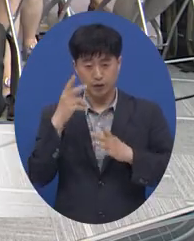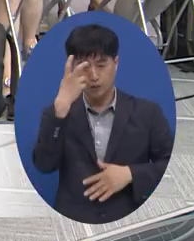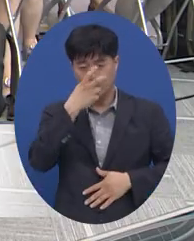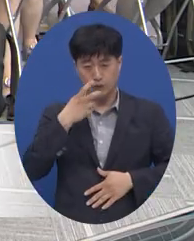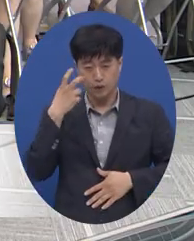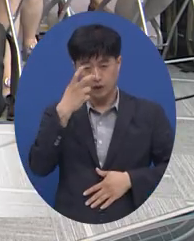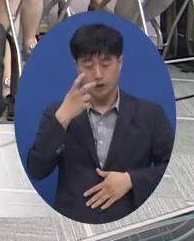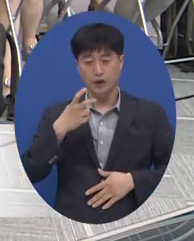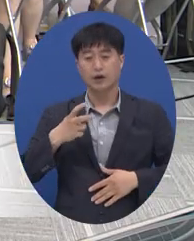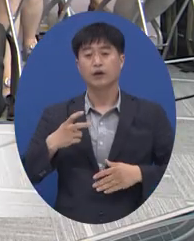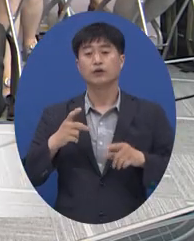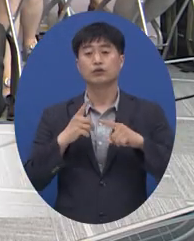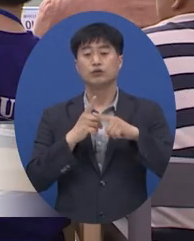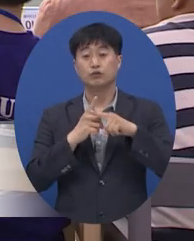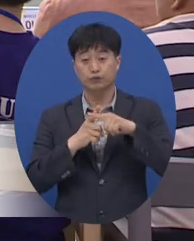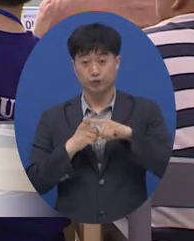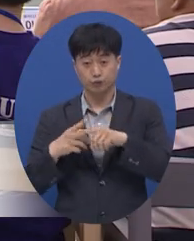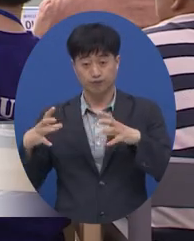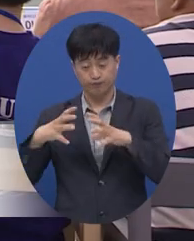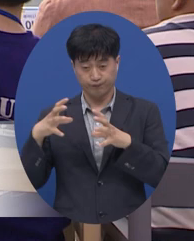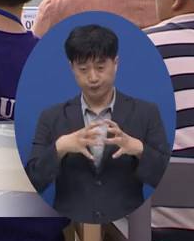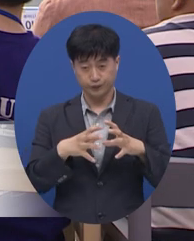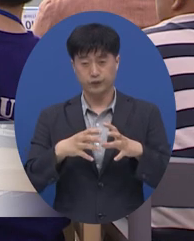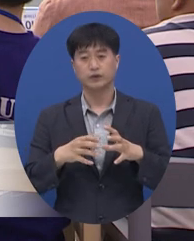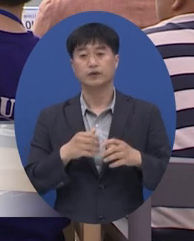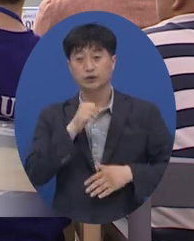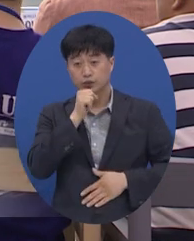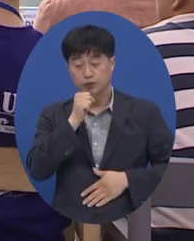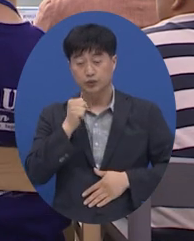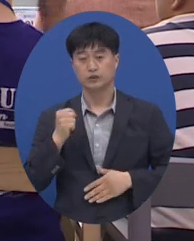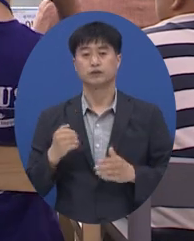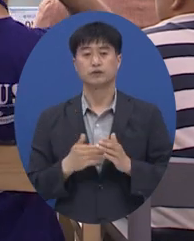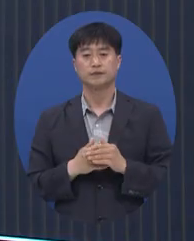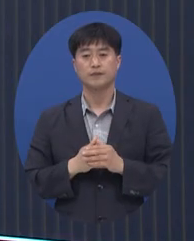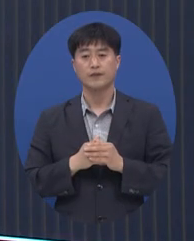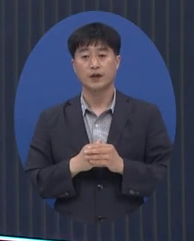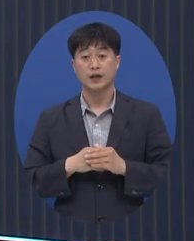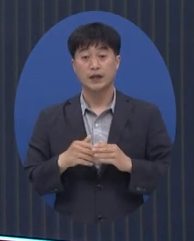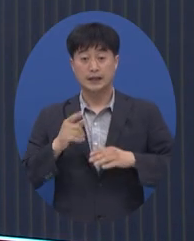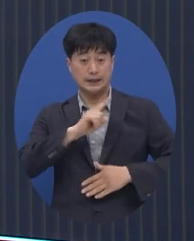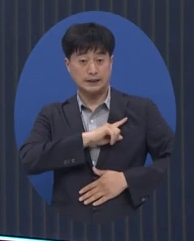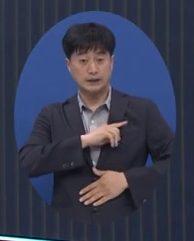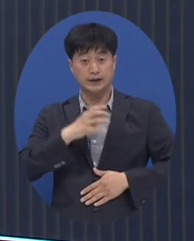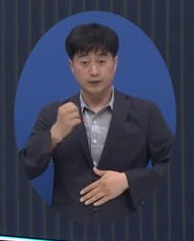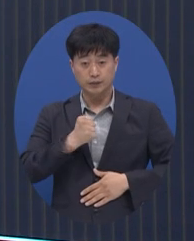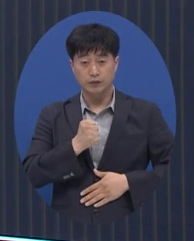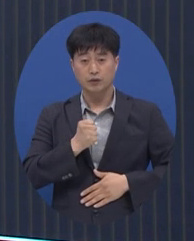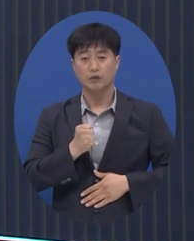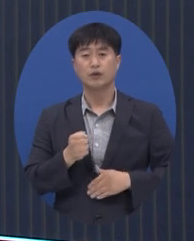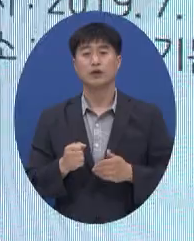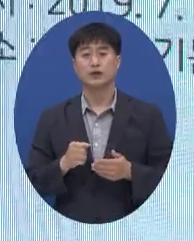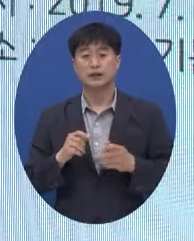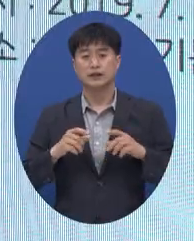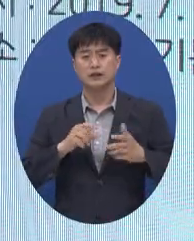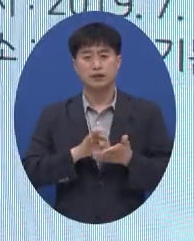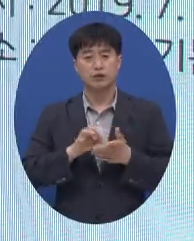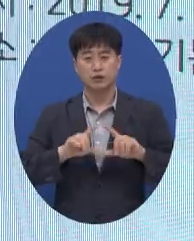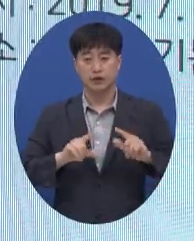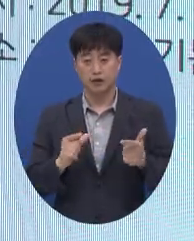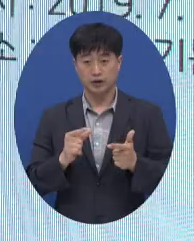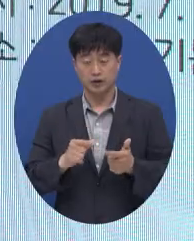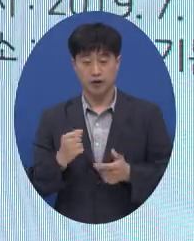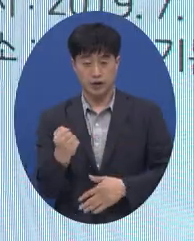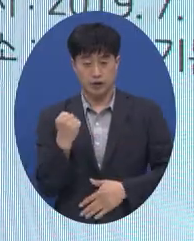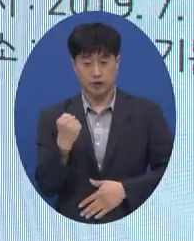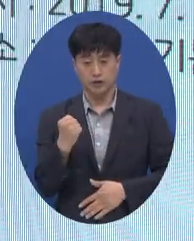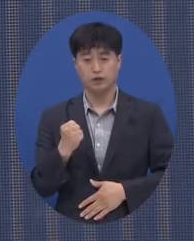우열을 가렸습니다 이날 1등은 b 활용 에너지를 이용해 지역난방 열공급 에 제안한 부천시가